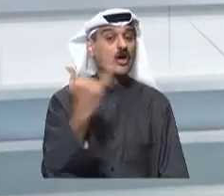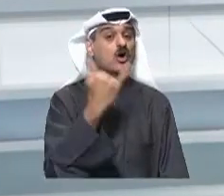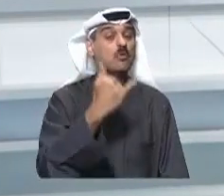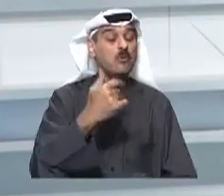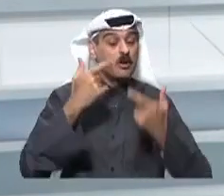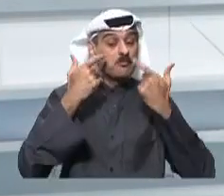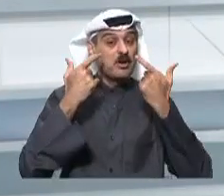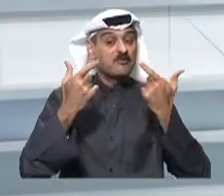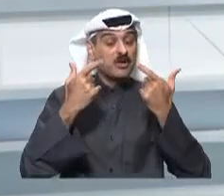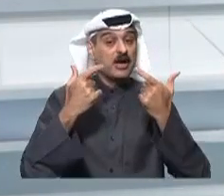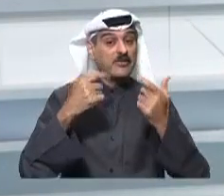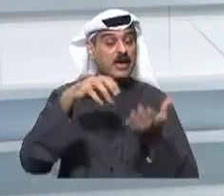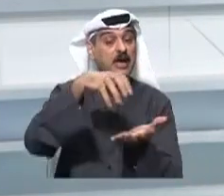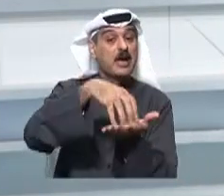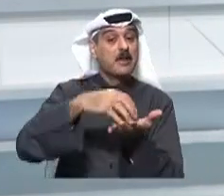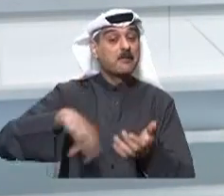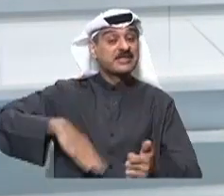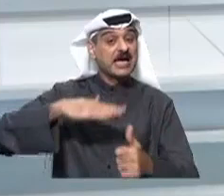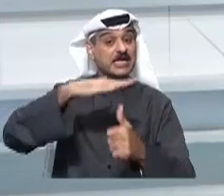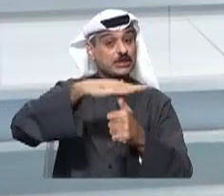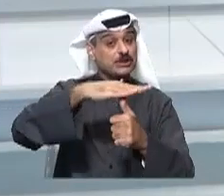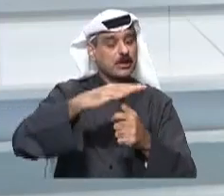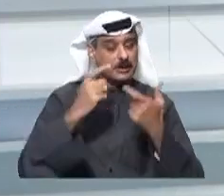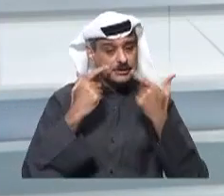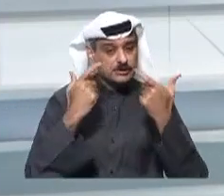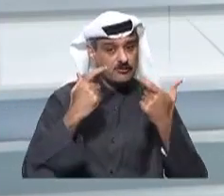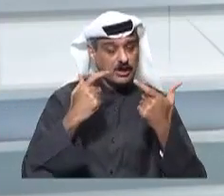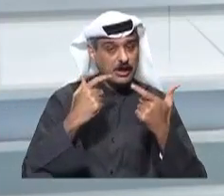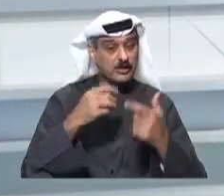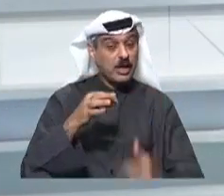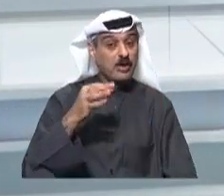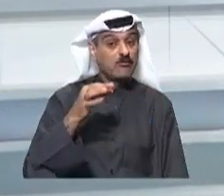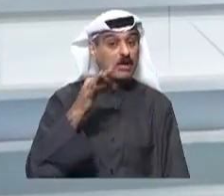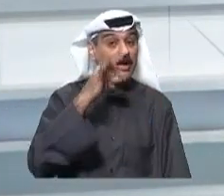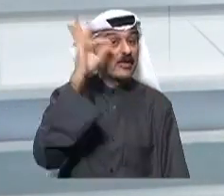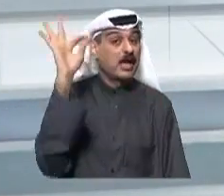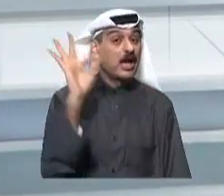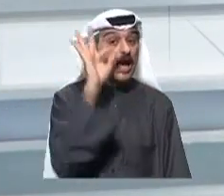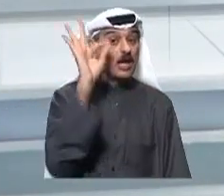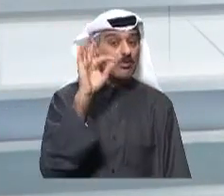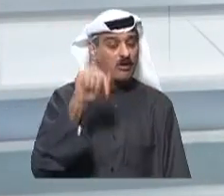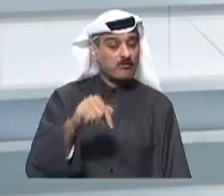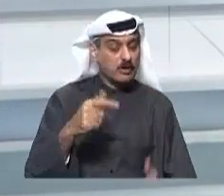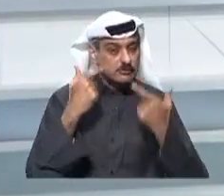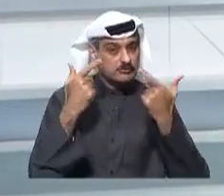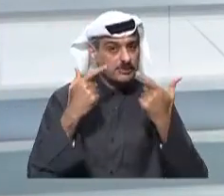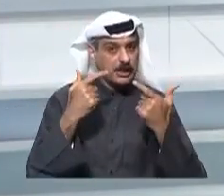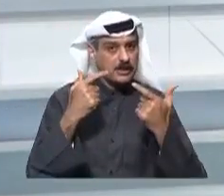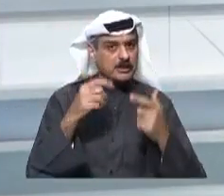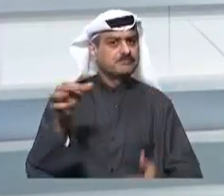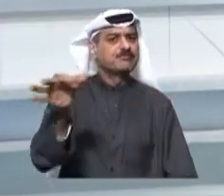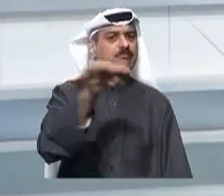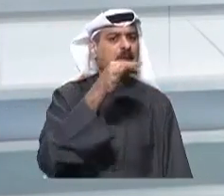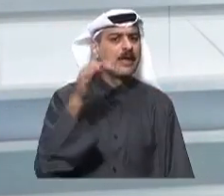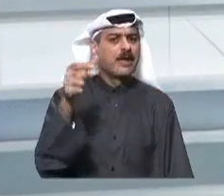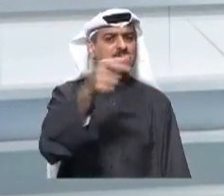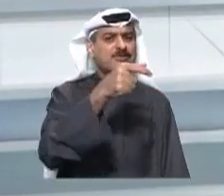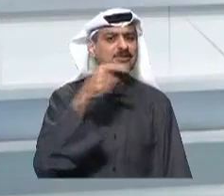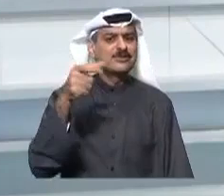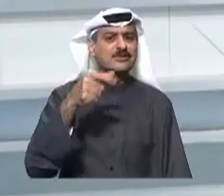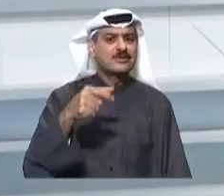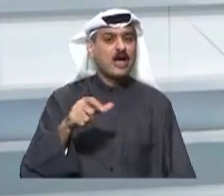أحمد وكذلك المتواجدين في مزارع الوفرة، حطوا بالكم وتابعوا نشراتنا الجوية باستمرار. وأيضا نحب